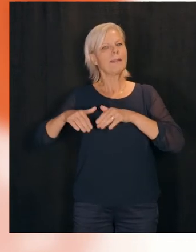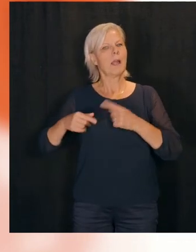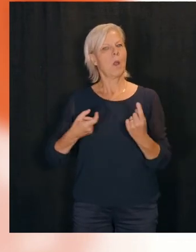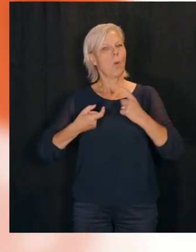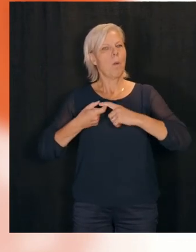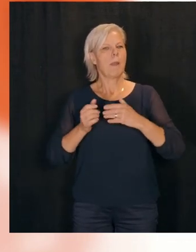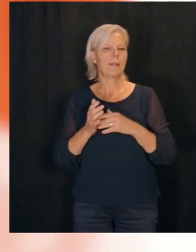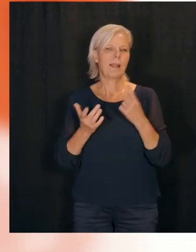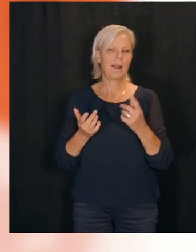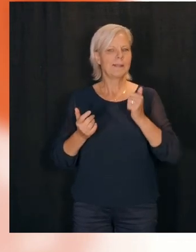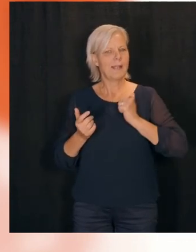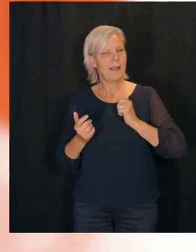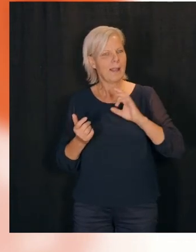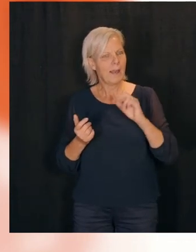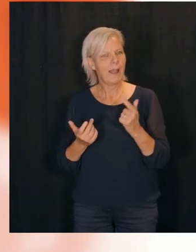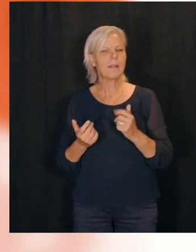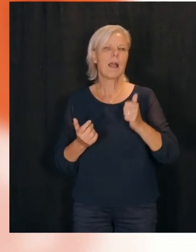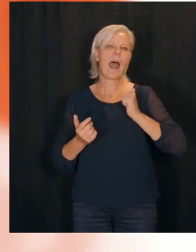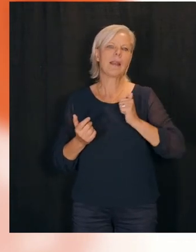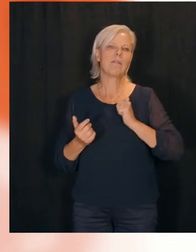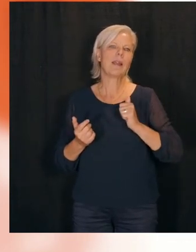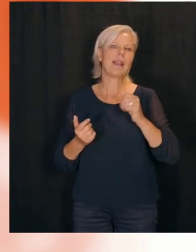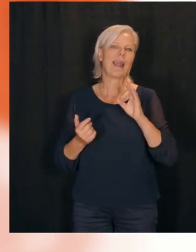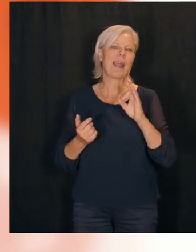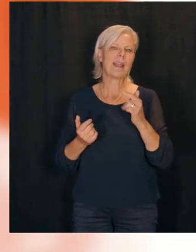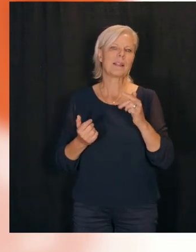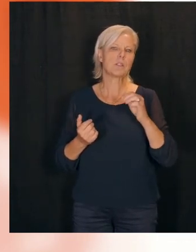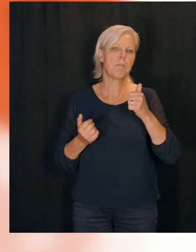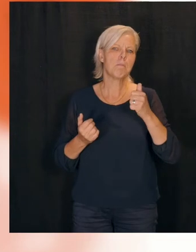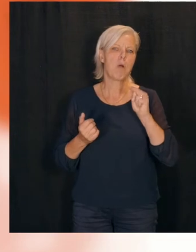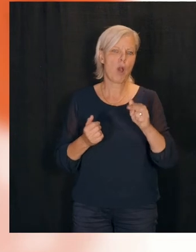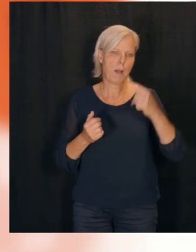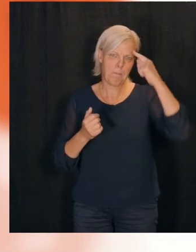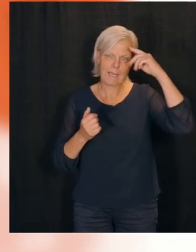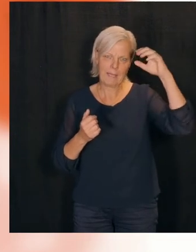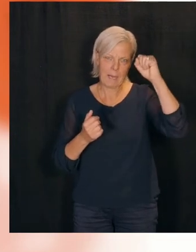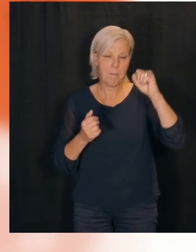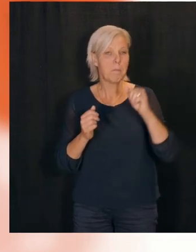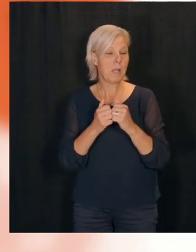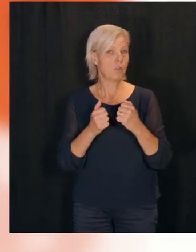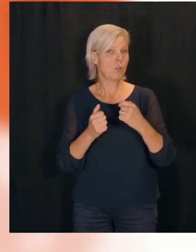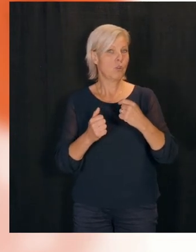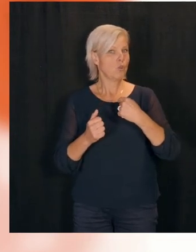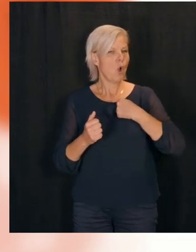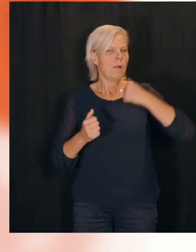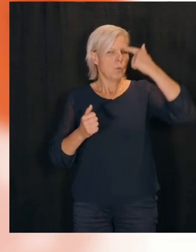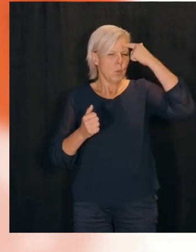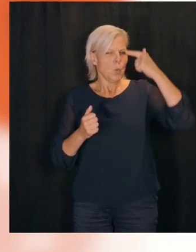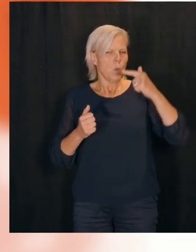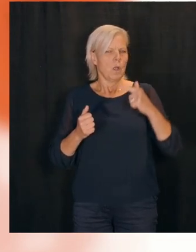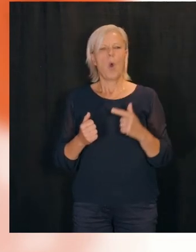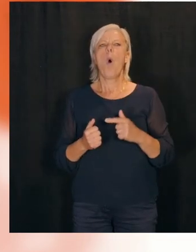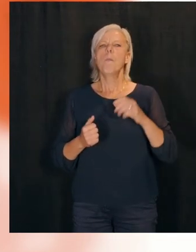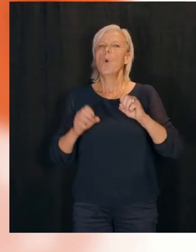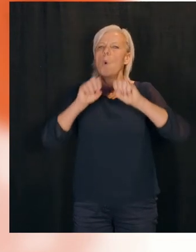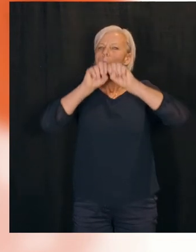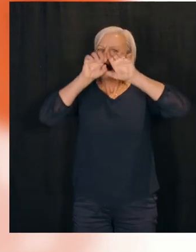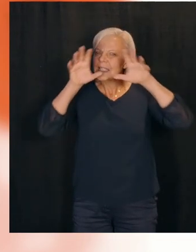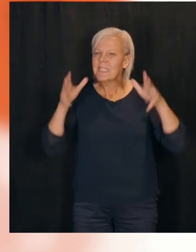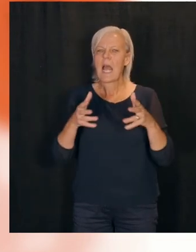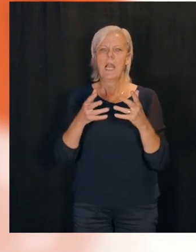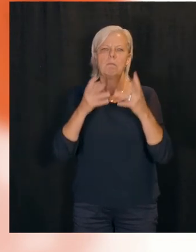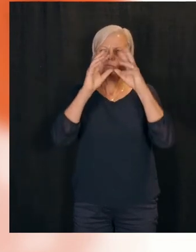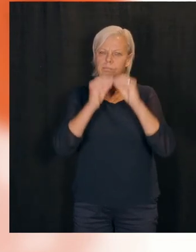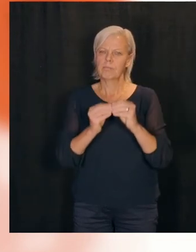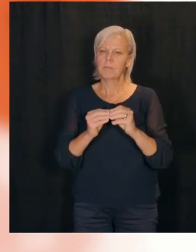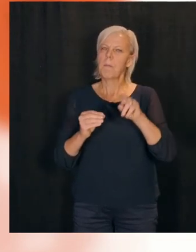till tillgänglighet och användbarhetsbegreppet. Men jag tror ju att vi ska universell utformning på allvar kunna växa